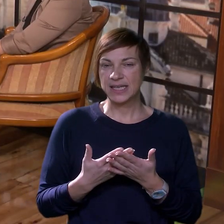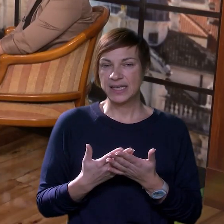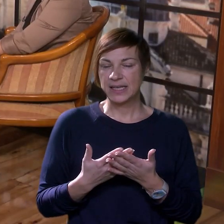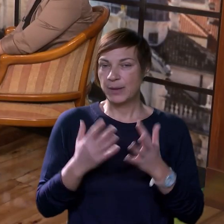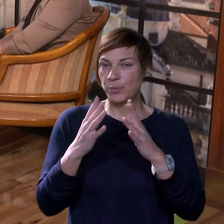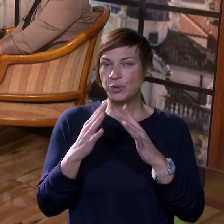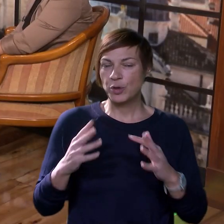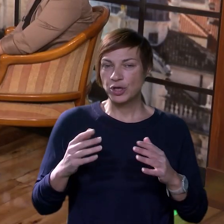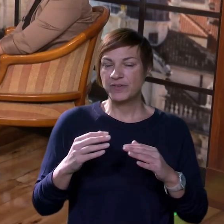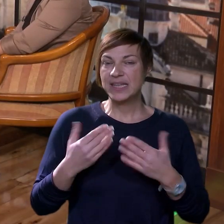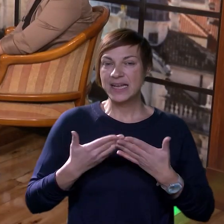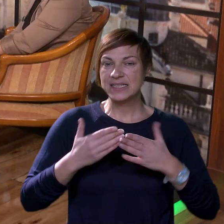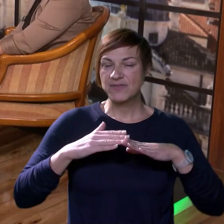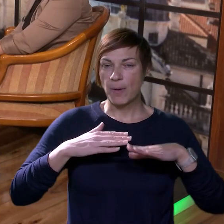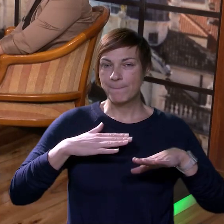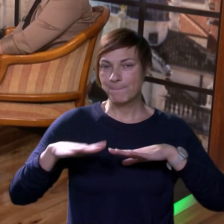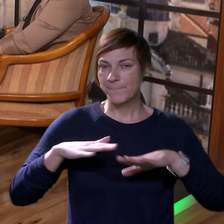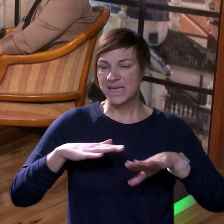pokroviteljstvom